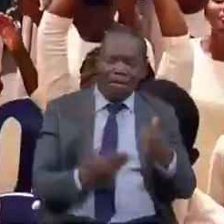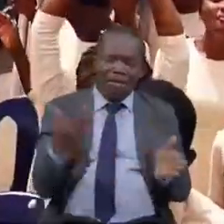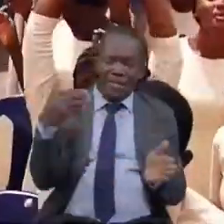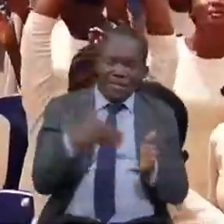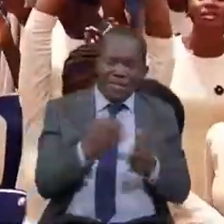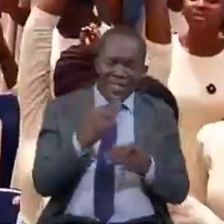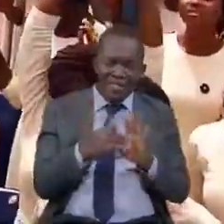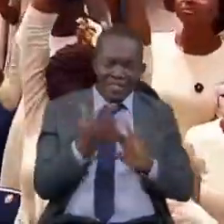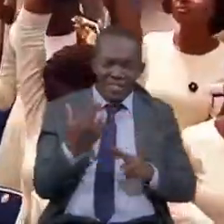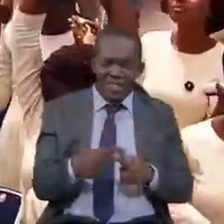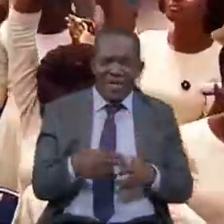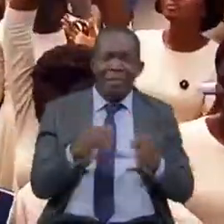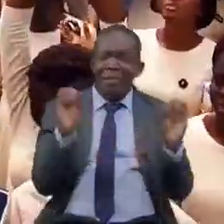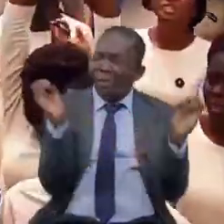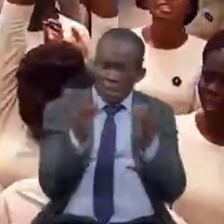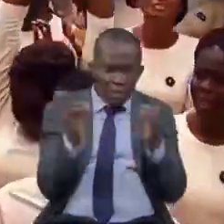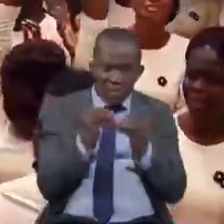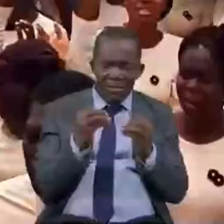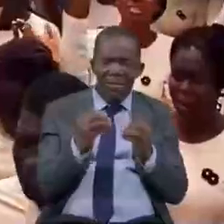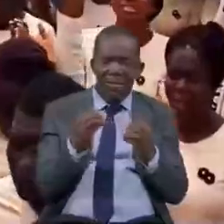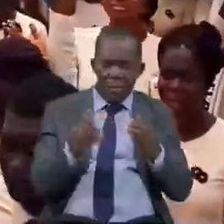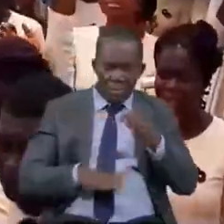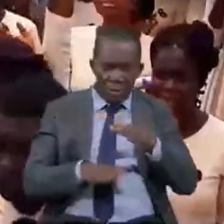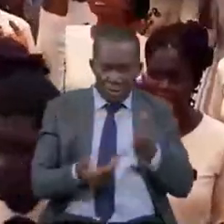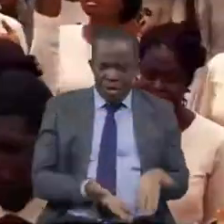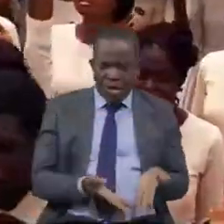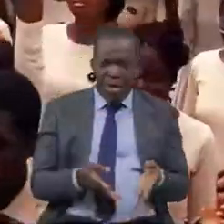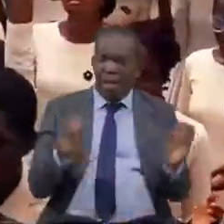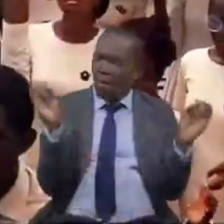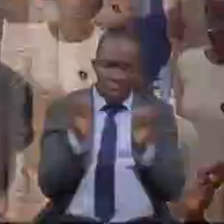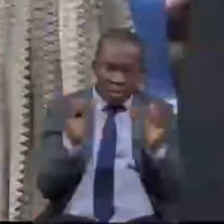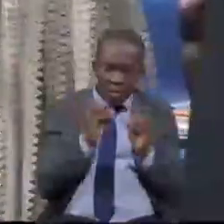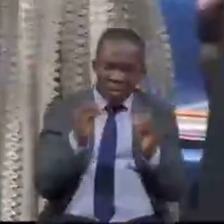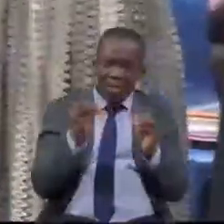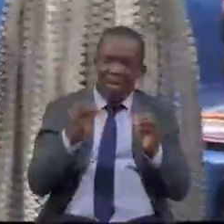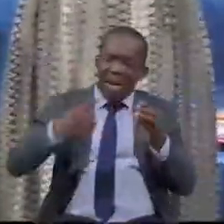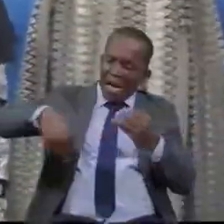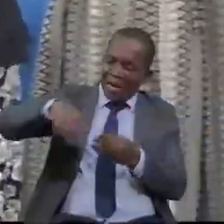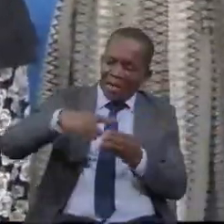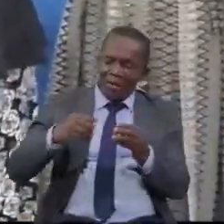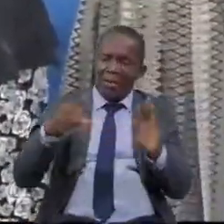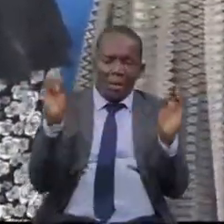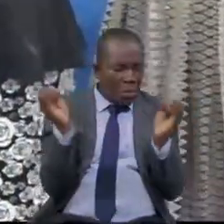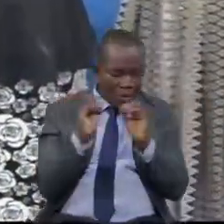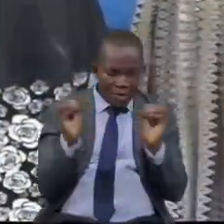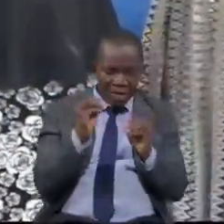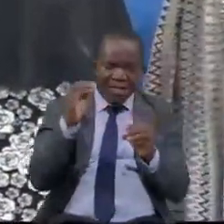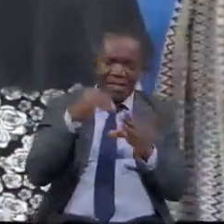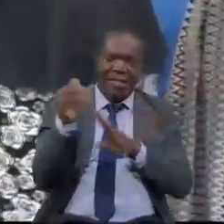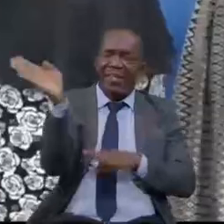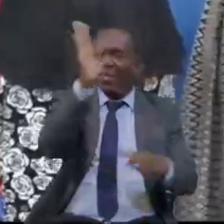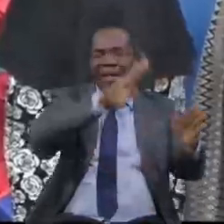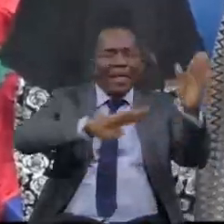bas, rien autour de toi, rien dans les cieux, rien venant des